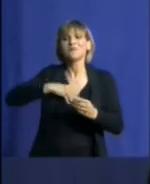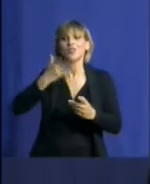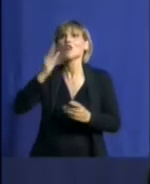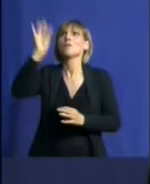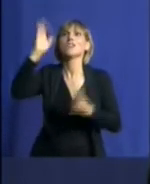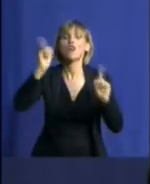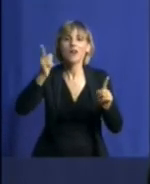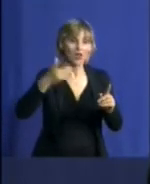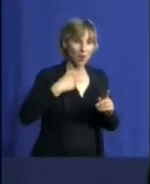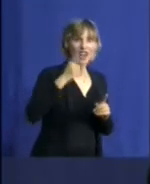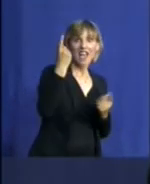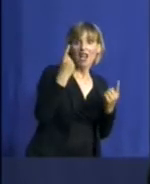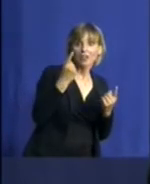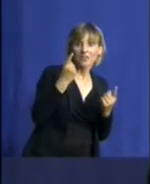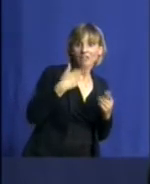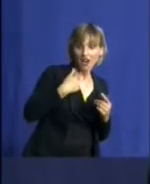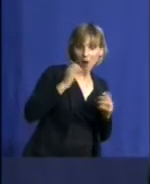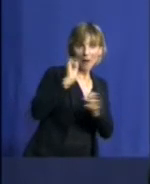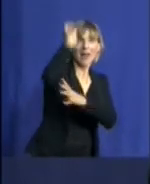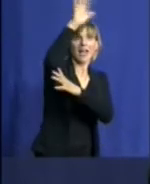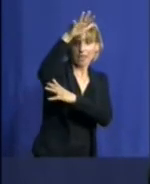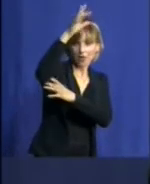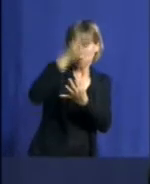Qua stiamo parlando di pallacanestro,